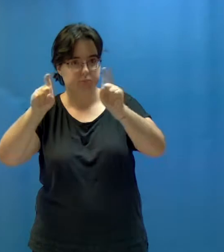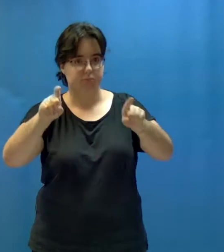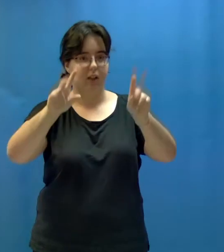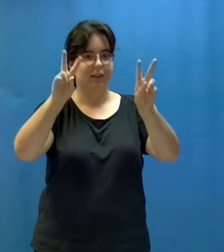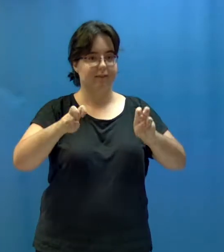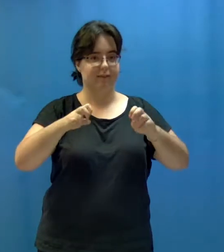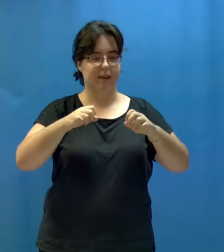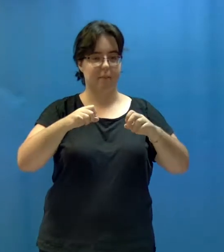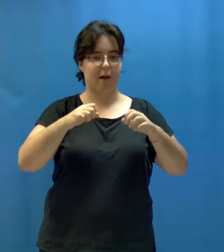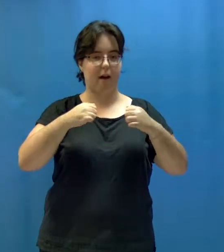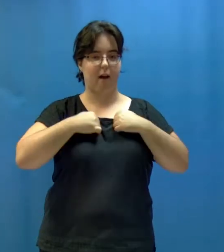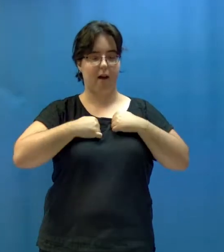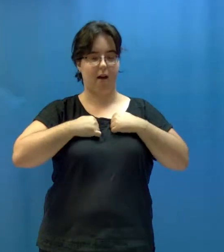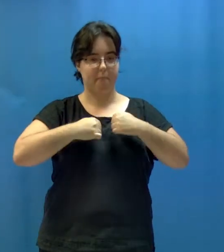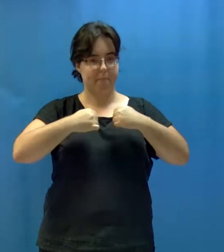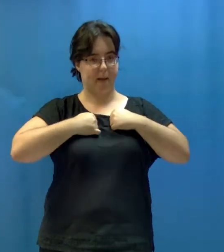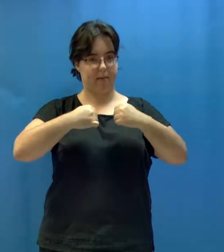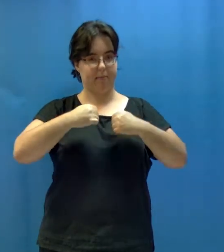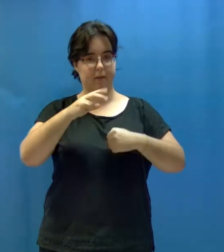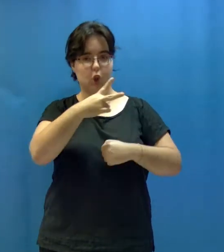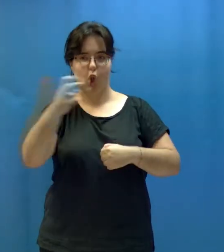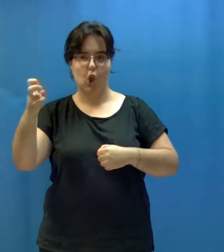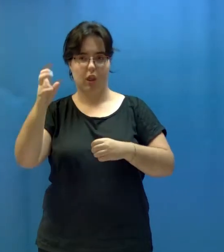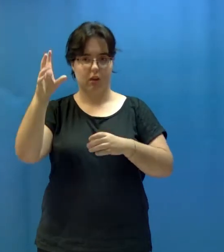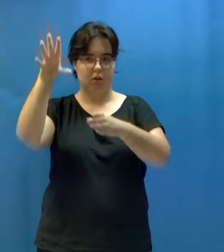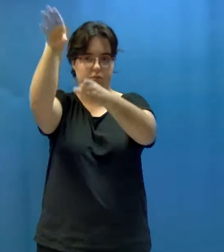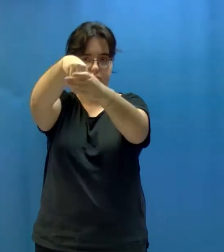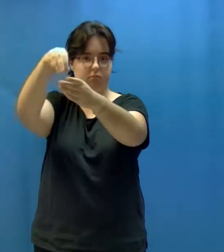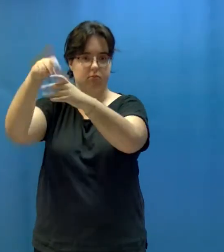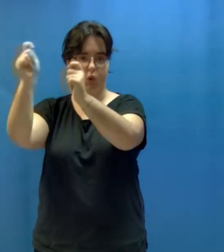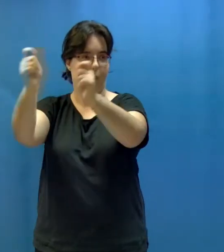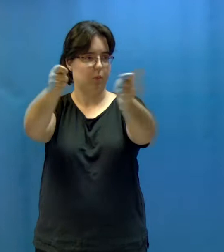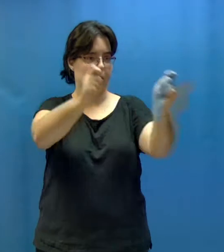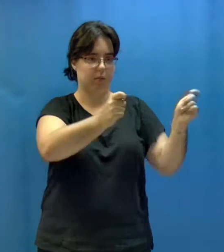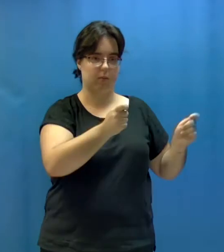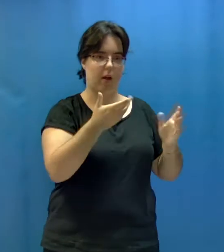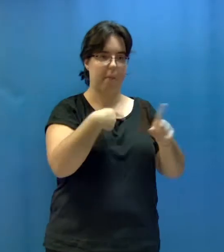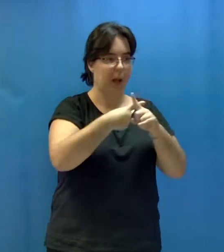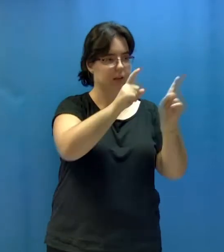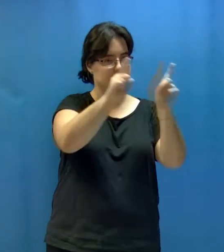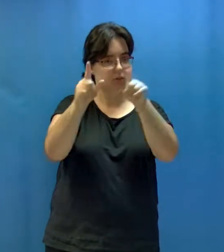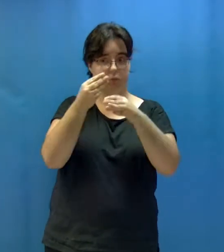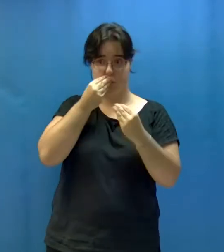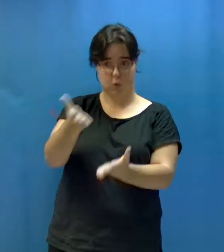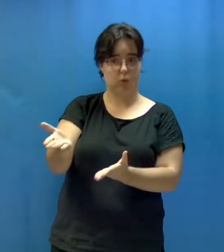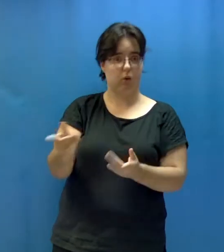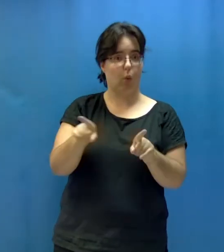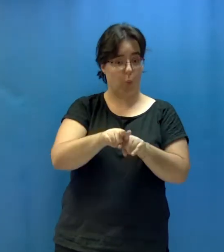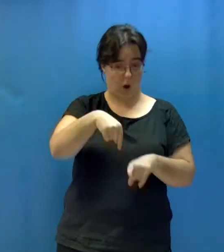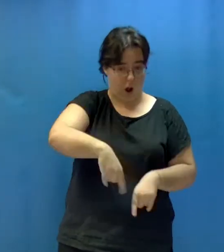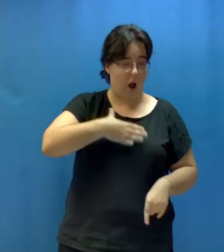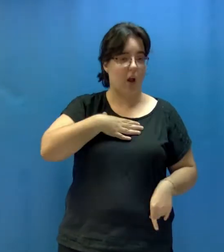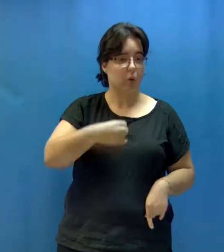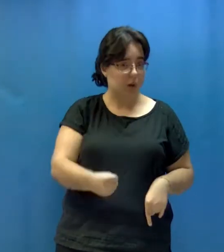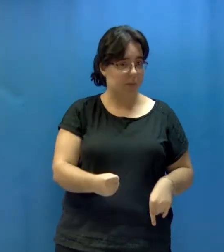l'utilització de 200 desfibriladors que entregarà als municipis, i entenem pues, que este Ajuntament i la Conselleria,